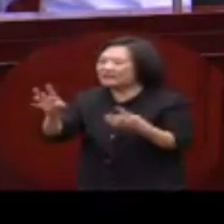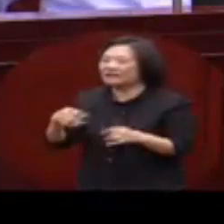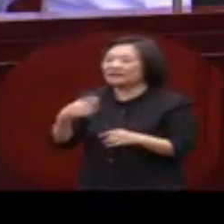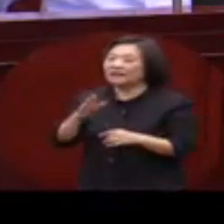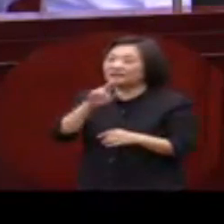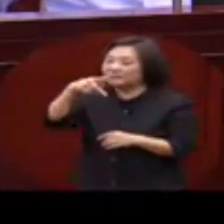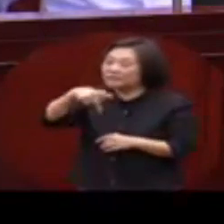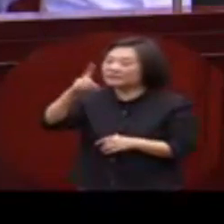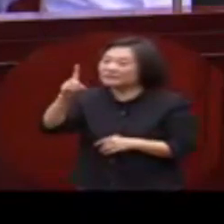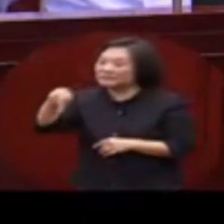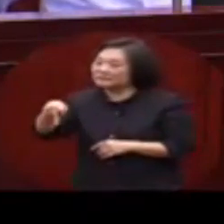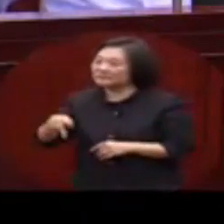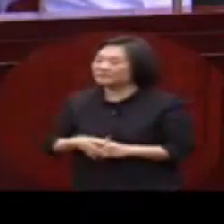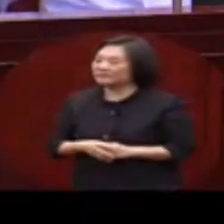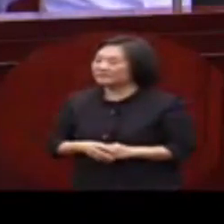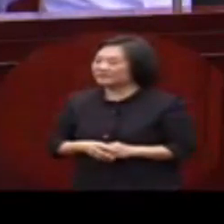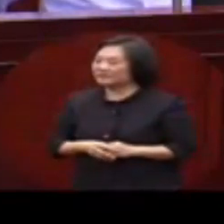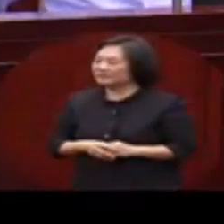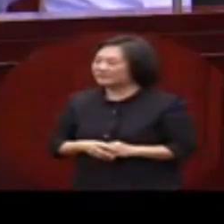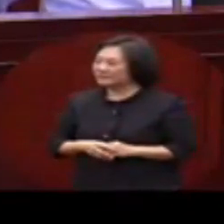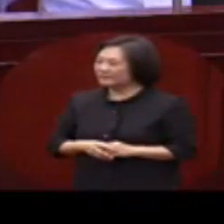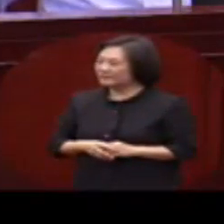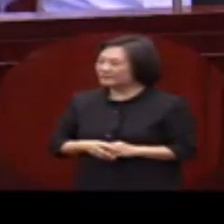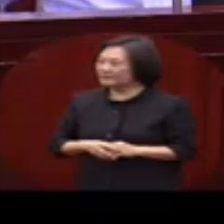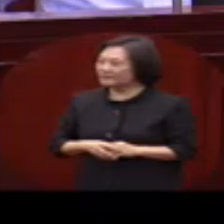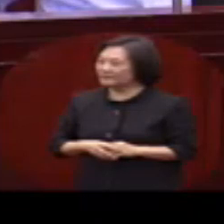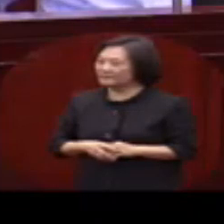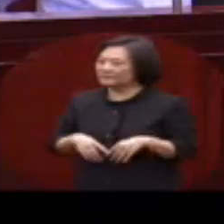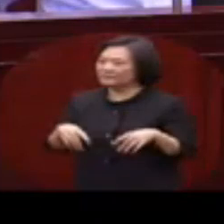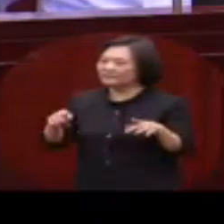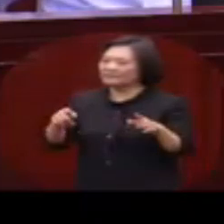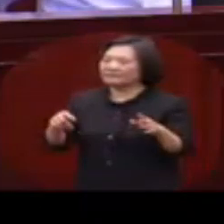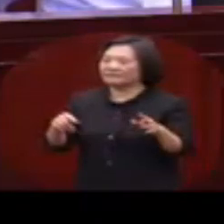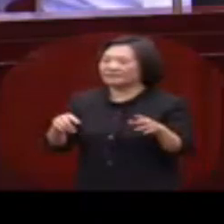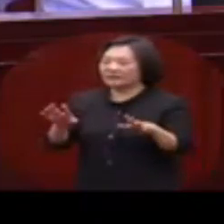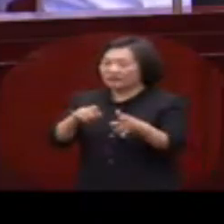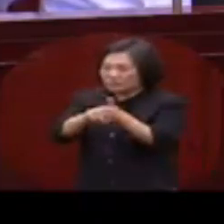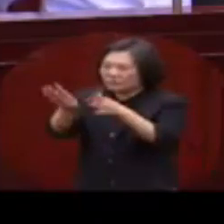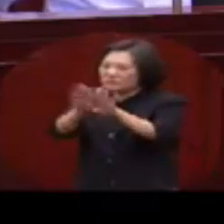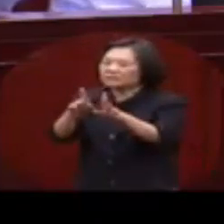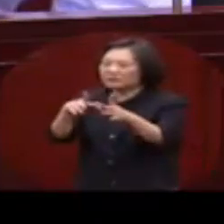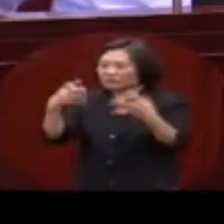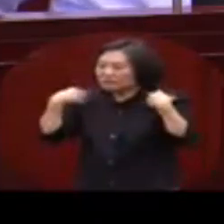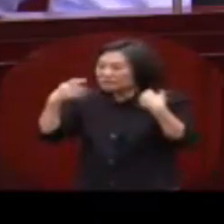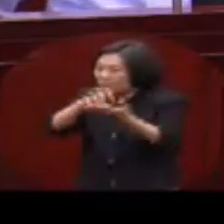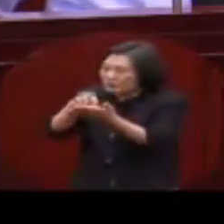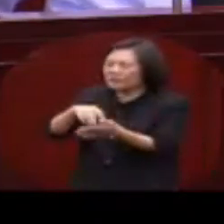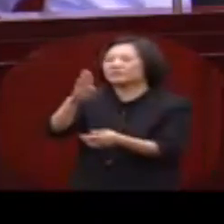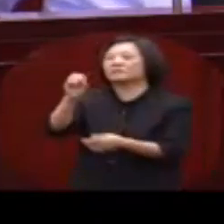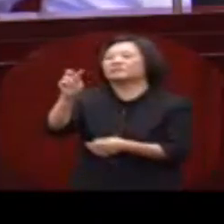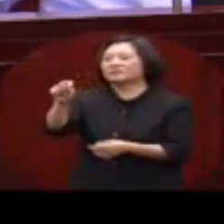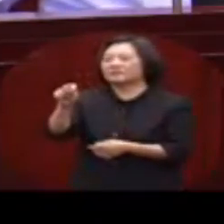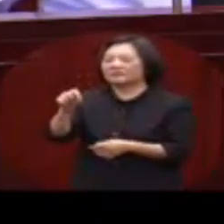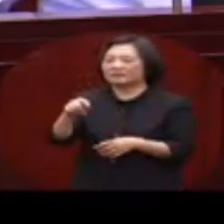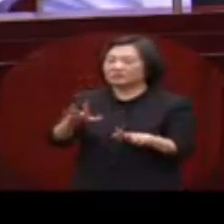PPP， 你知道吗？ Public Private Partnership， 就是专门在处理 BOT。 所以台北市目前在处理这种